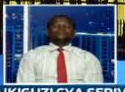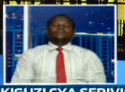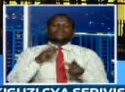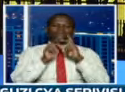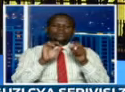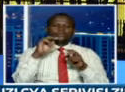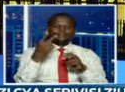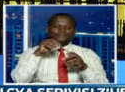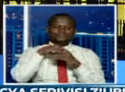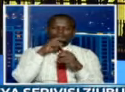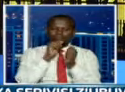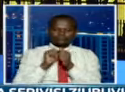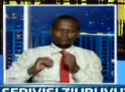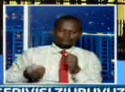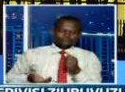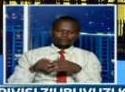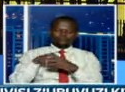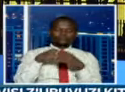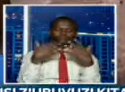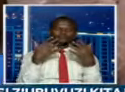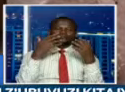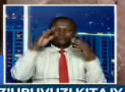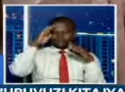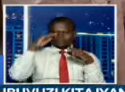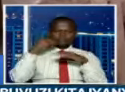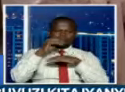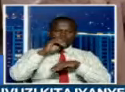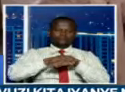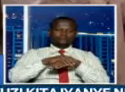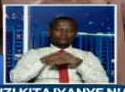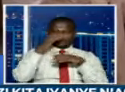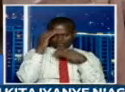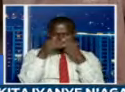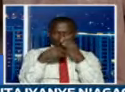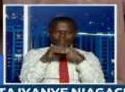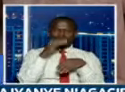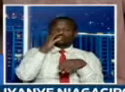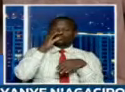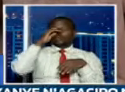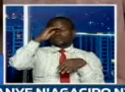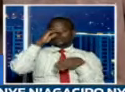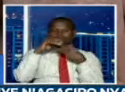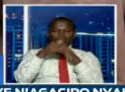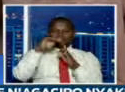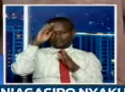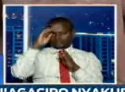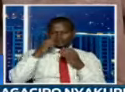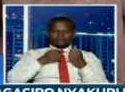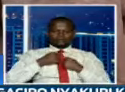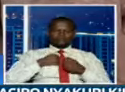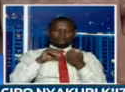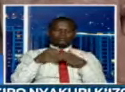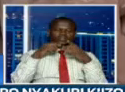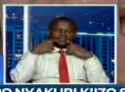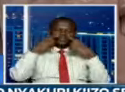Abantu babiri barimo umugabo n'umugore bari mu maboko ya polisi nyuma yo gutabwa muri yombi bakekwa gucuruza ibiyobyabwenge. Polisi y'igihugu ikaba